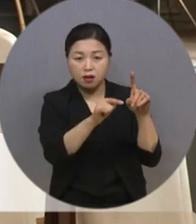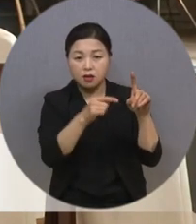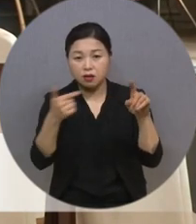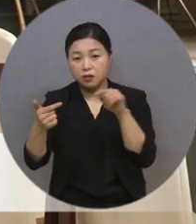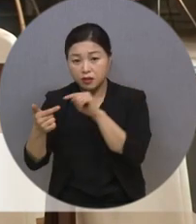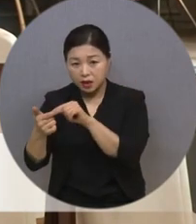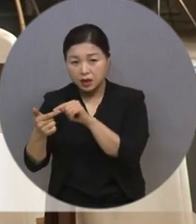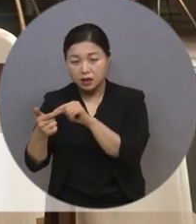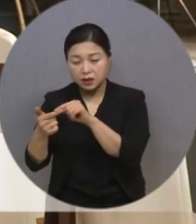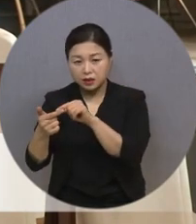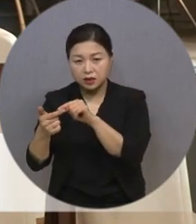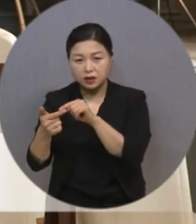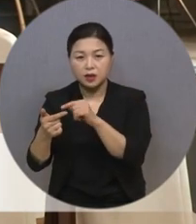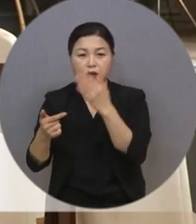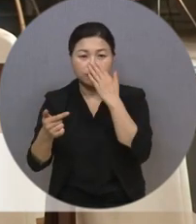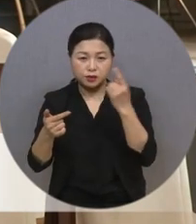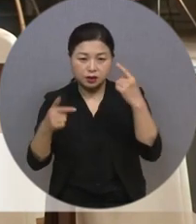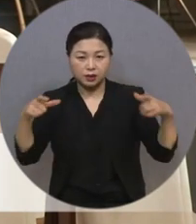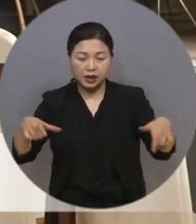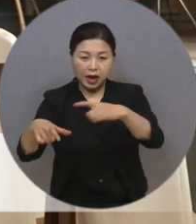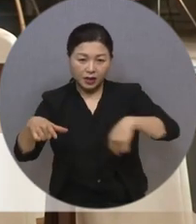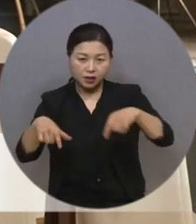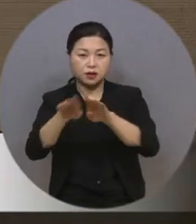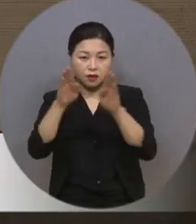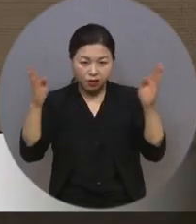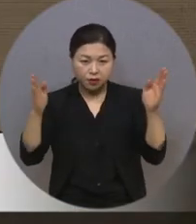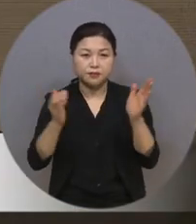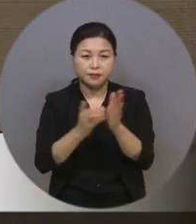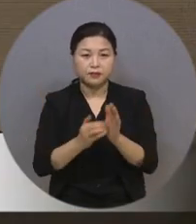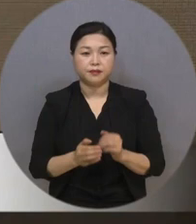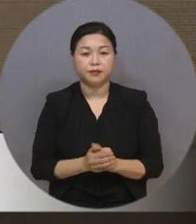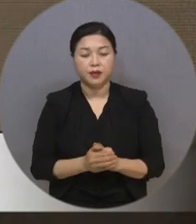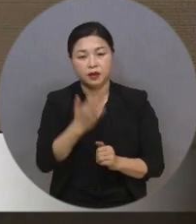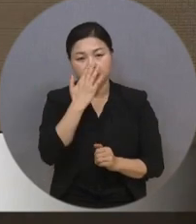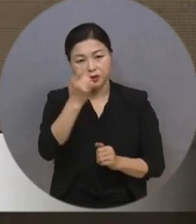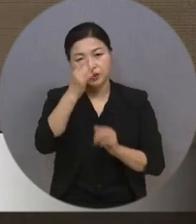6개를 개최 순천시 관내에서 개최를 하였습니다